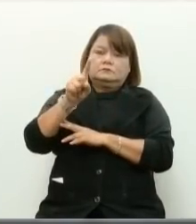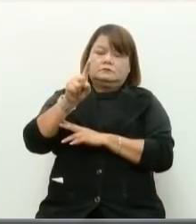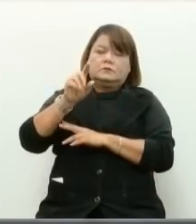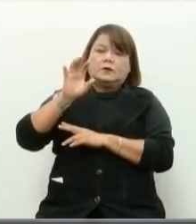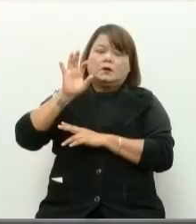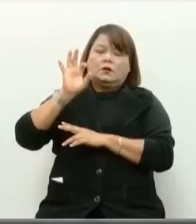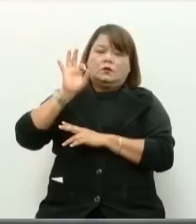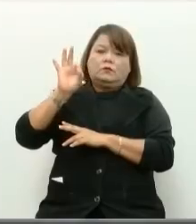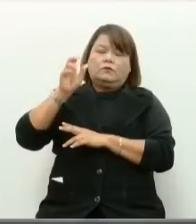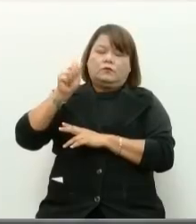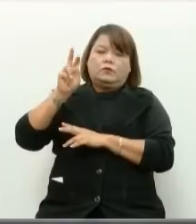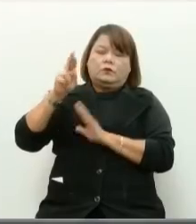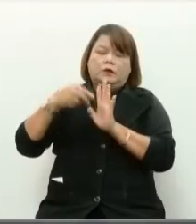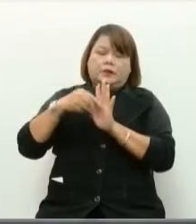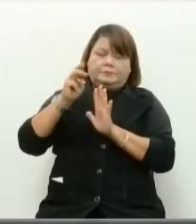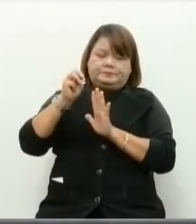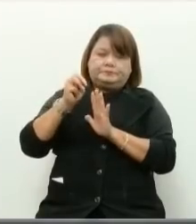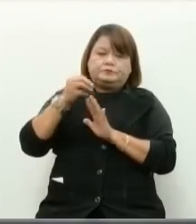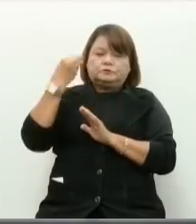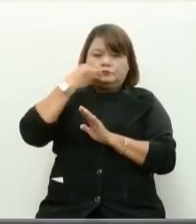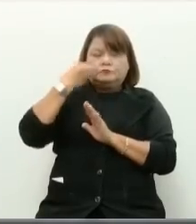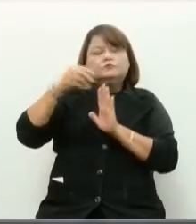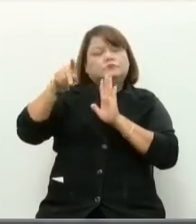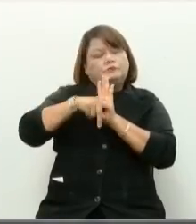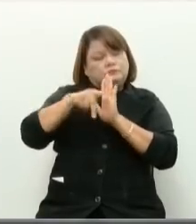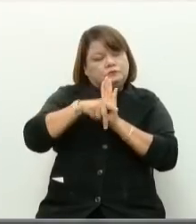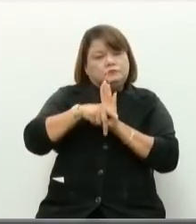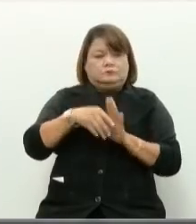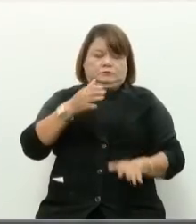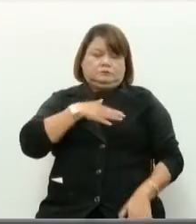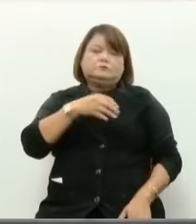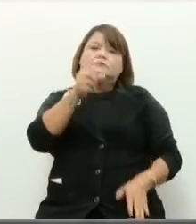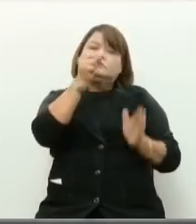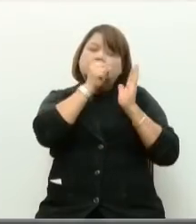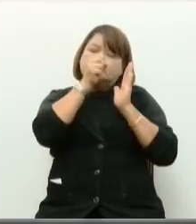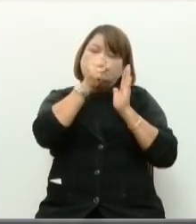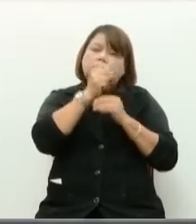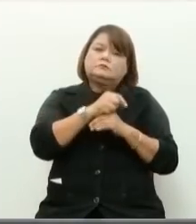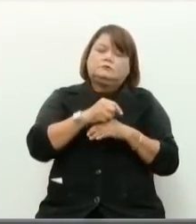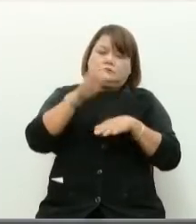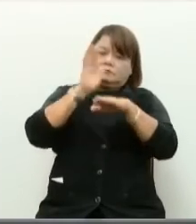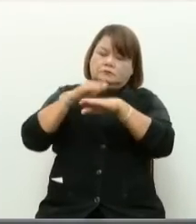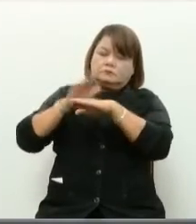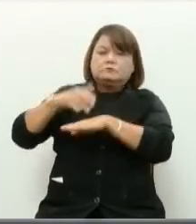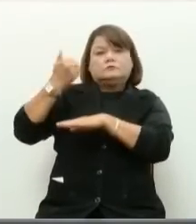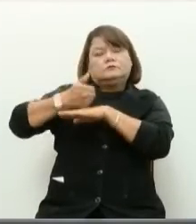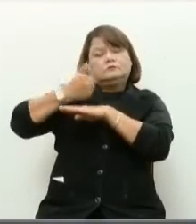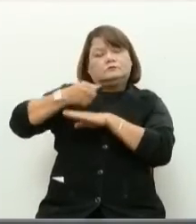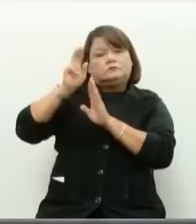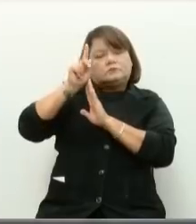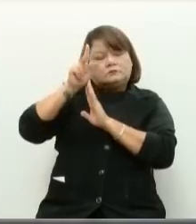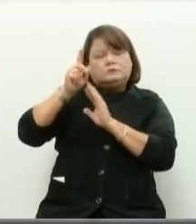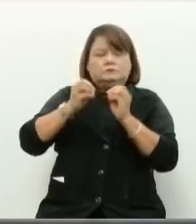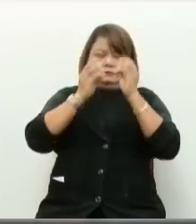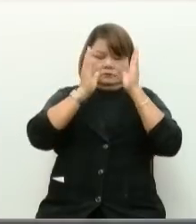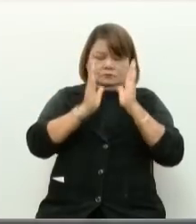วันพฤหัสบดีก่อนอื่นนี้ผมขอประชาสัมพันธ์นิดนึงนะครับอยากเชิญชวนท่านผอ.เขตนะครับข้าการครูบุคลากร